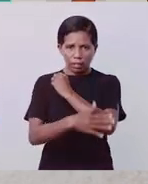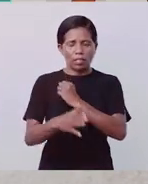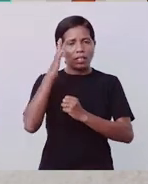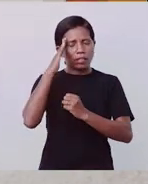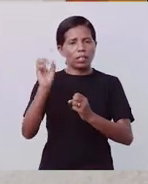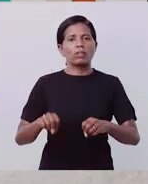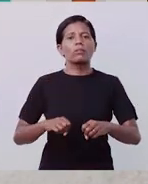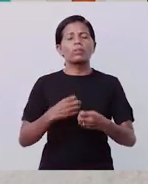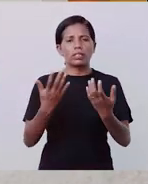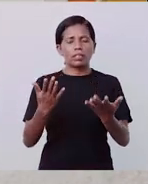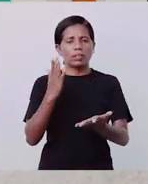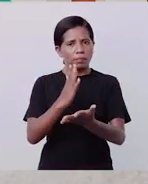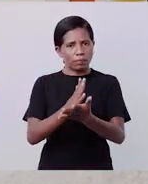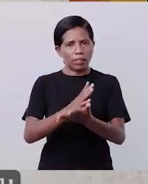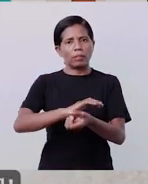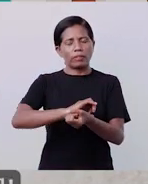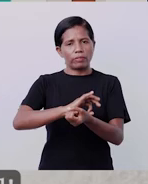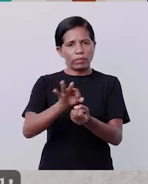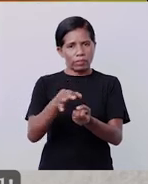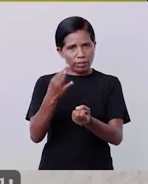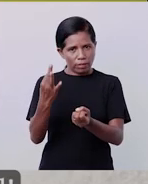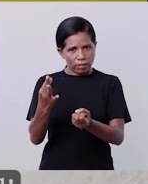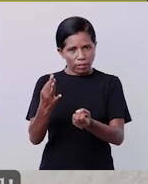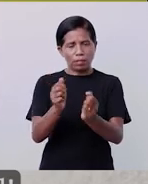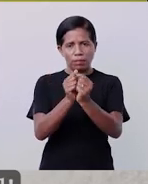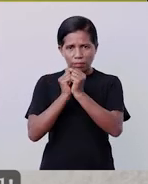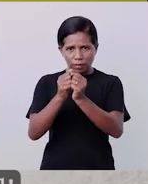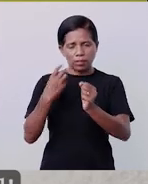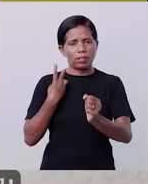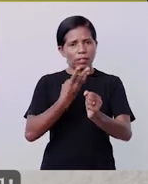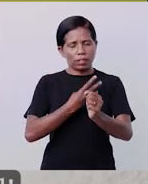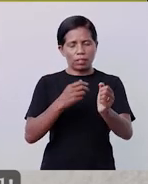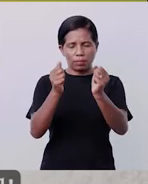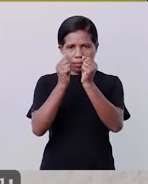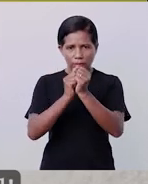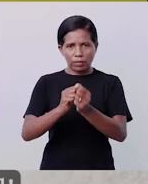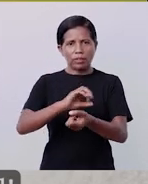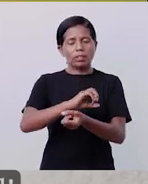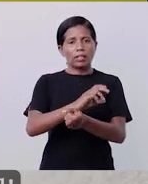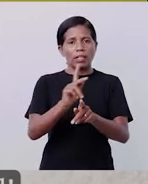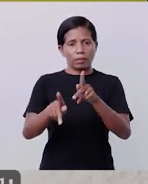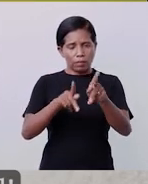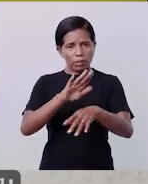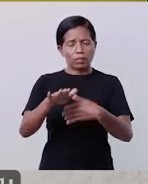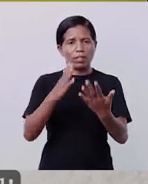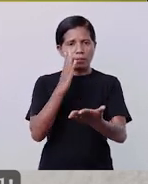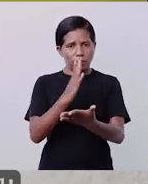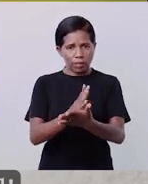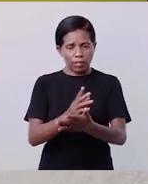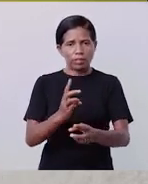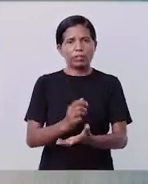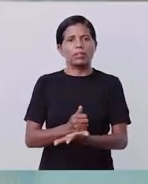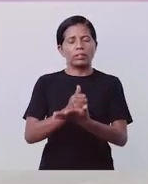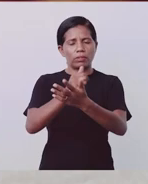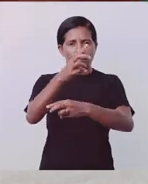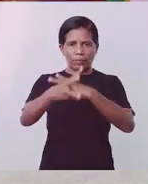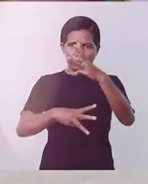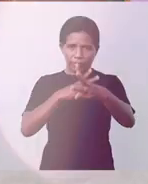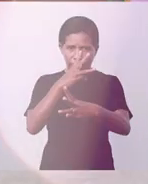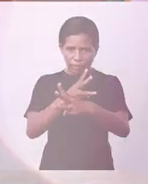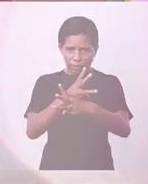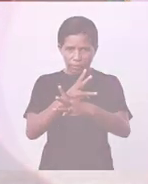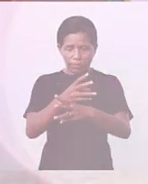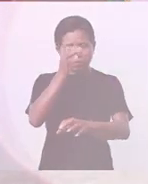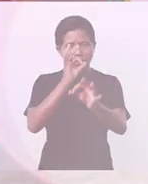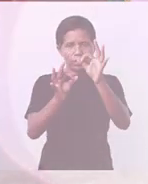χατένα ουνσά κομπάτε βίρους ναι. Χαμούτου, ήταν ο ερώ η σειρά μπέλα κομπάτε βίρους ναι, νο σάλβα μούντου. Γραντε